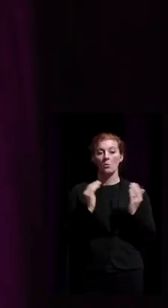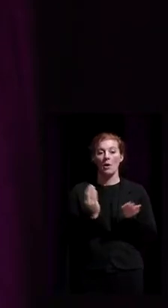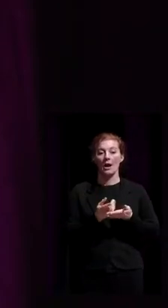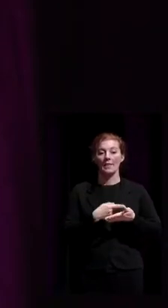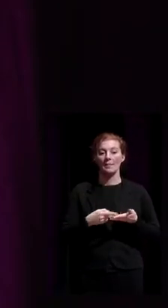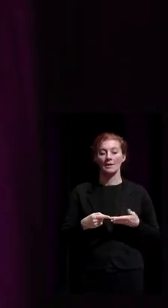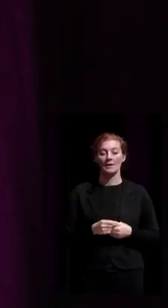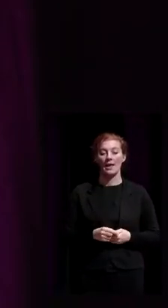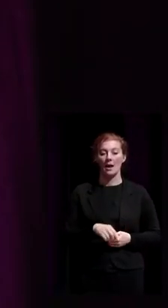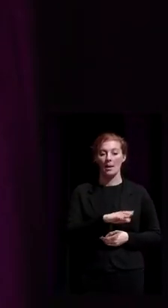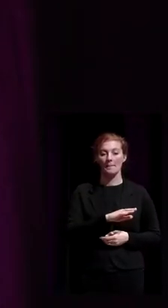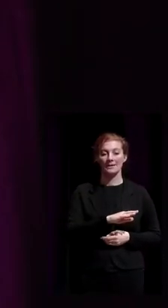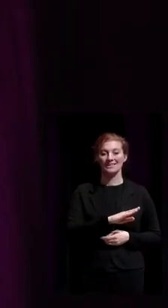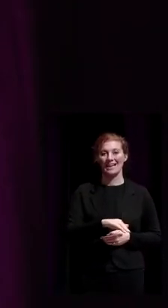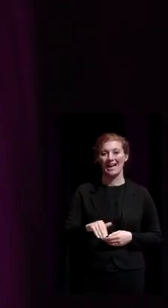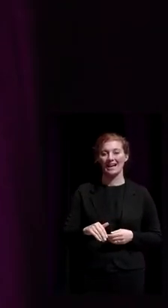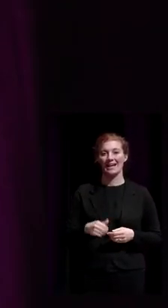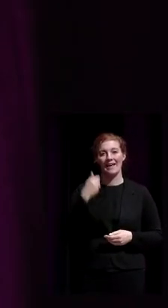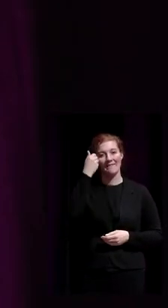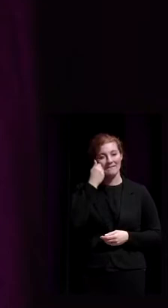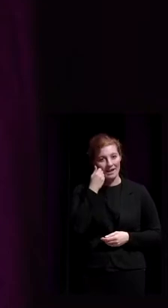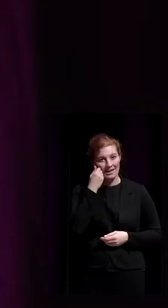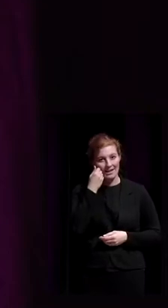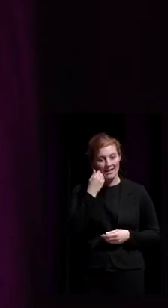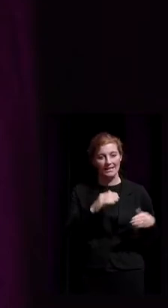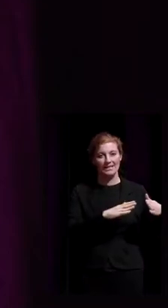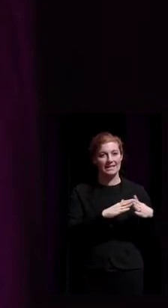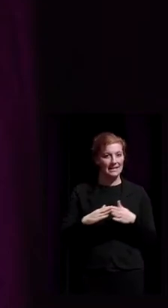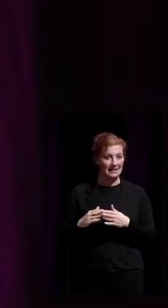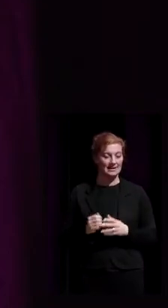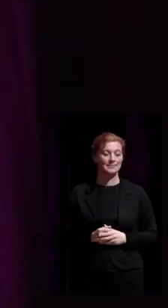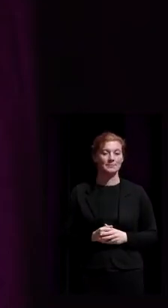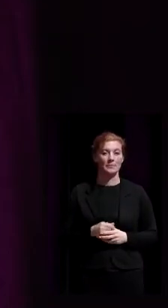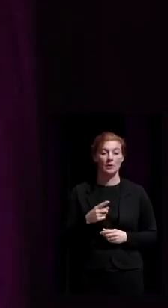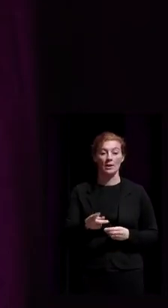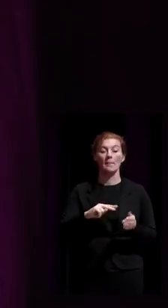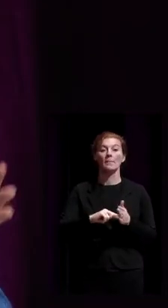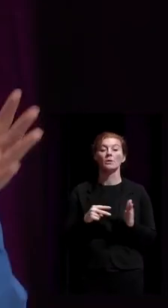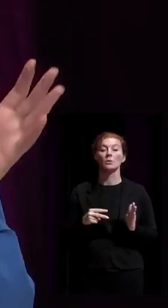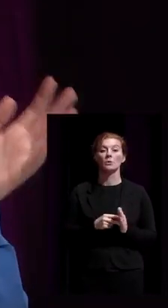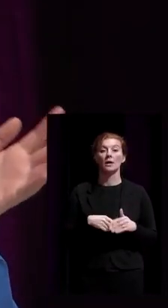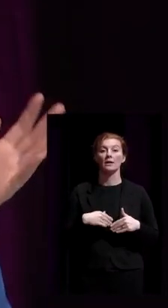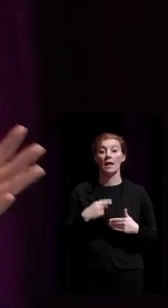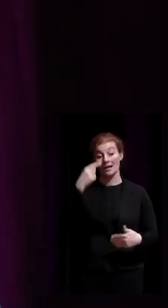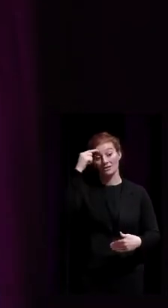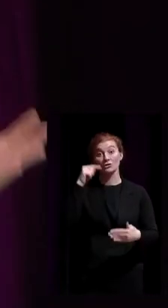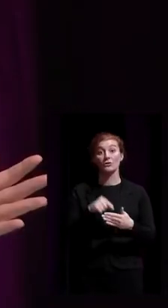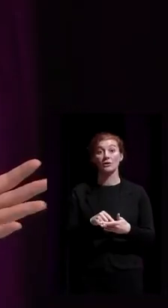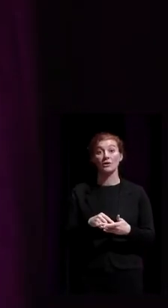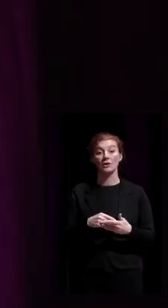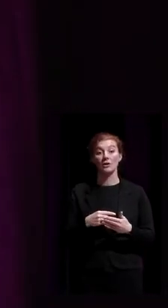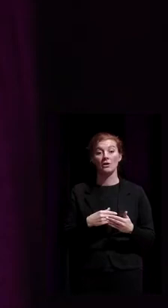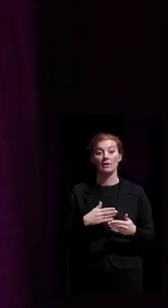Child Friendly Cities. Och det här är en metod som syftet är att göra det möjligt för